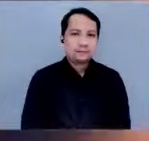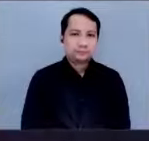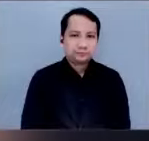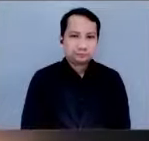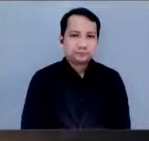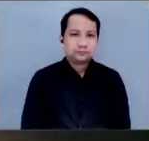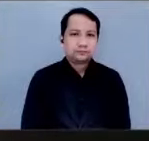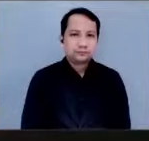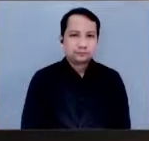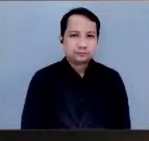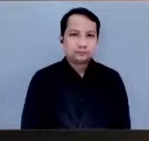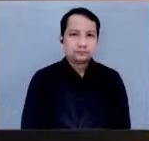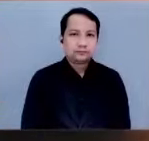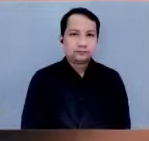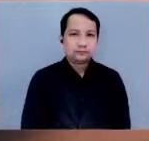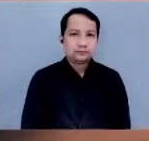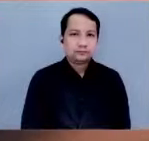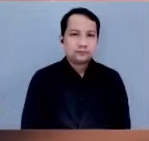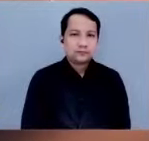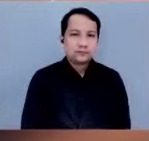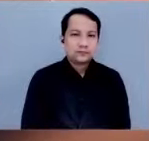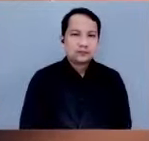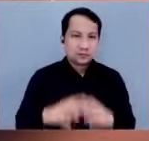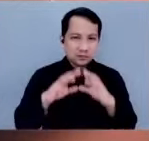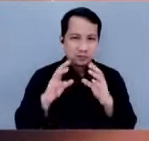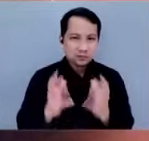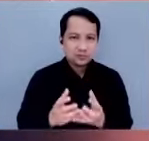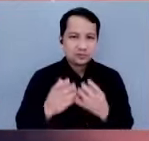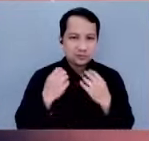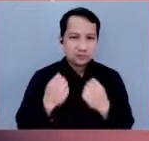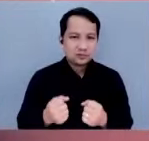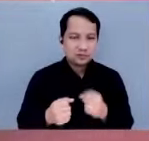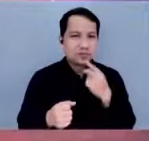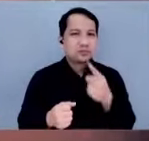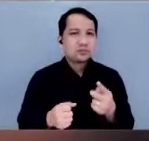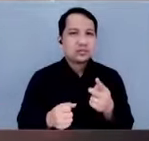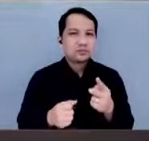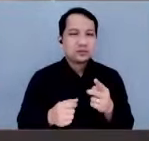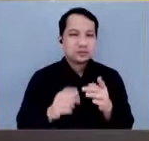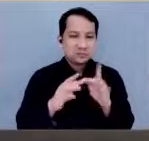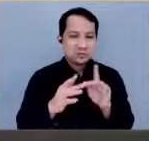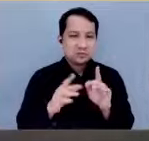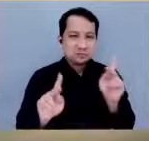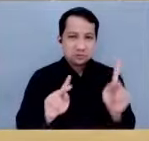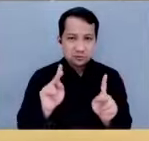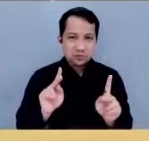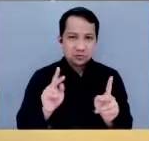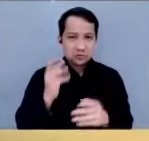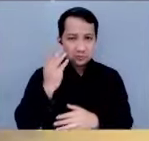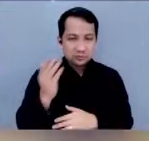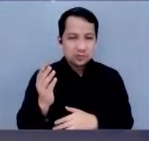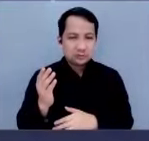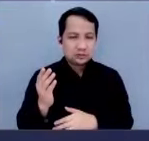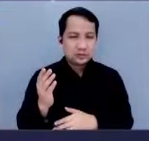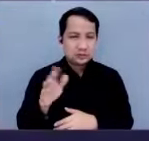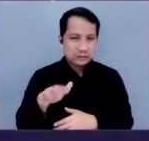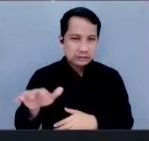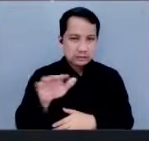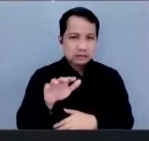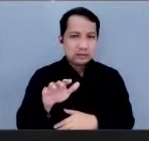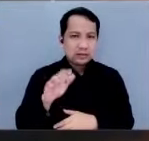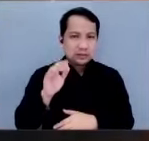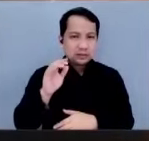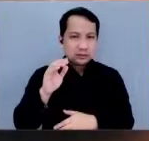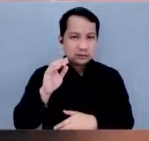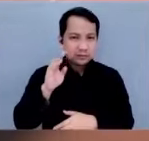The world is healing. Yan ang sina maraming netizens para kina Bea Alonzo at Julia Barretto.